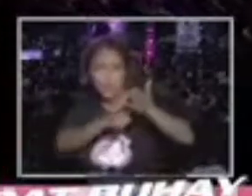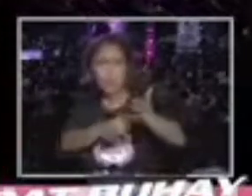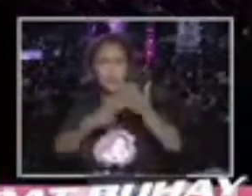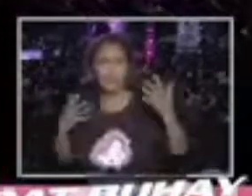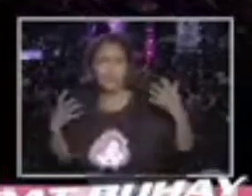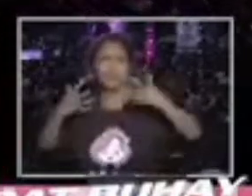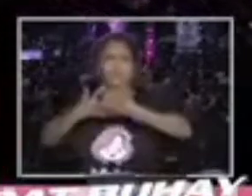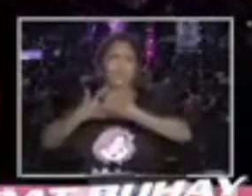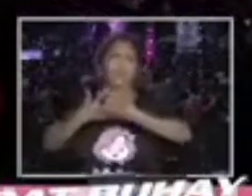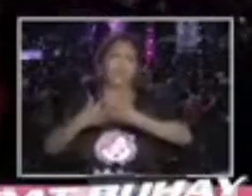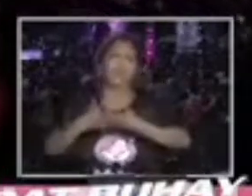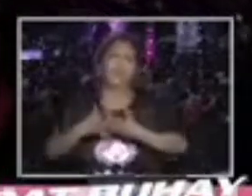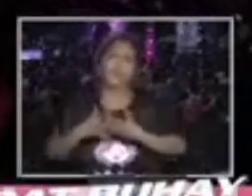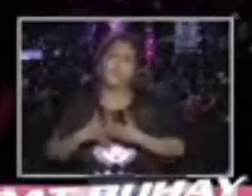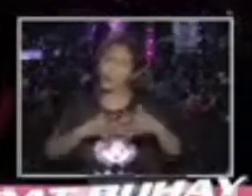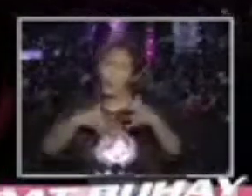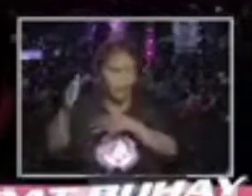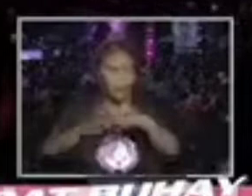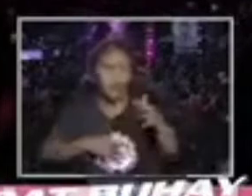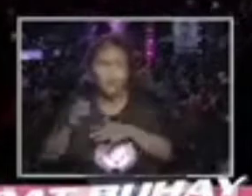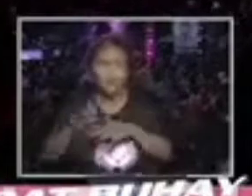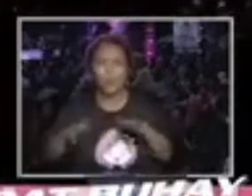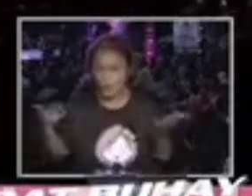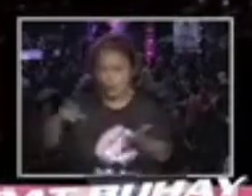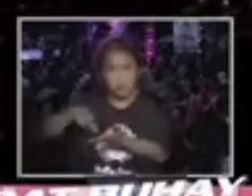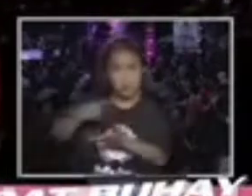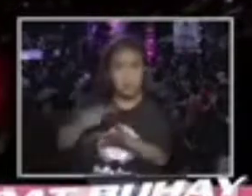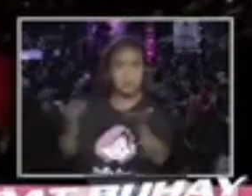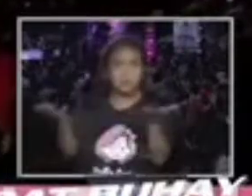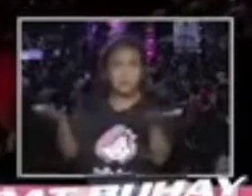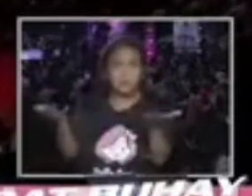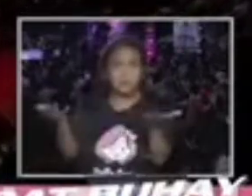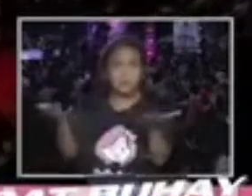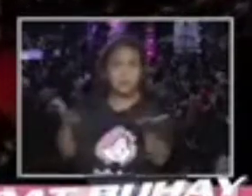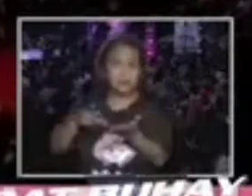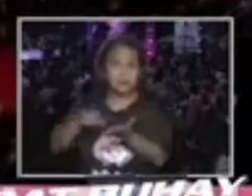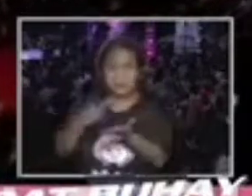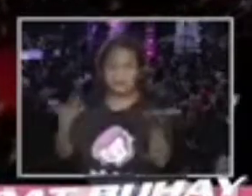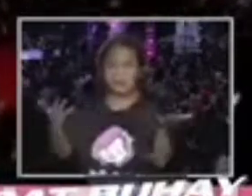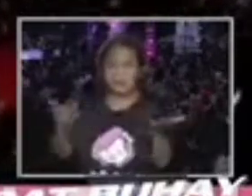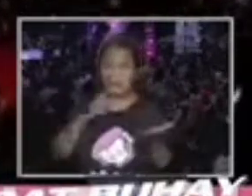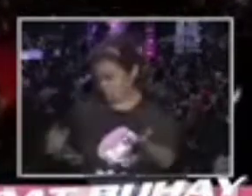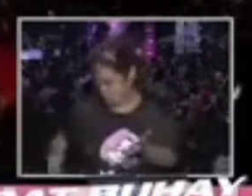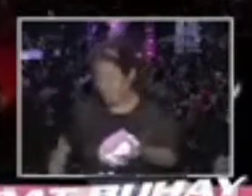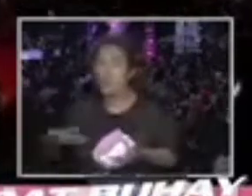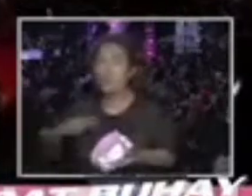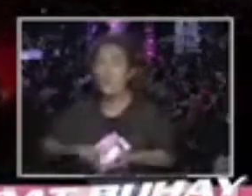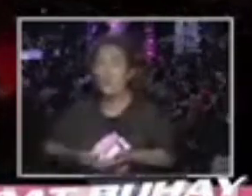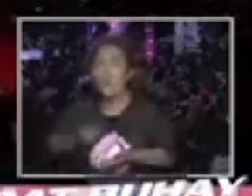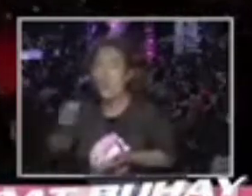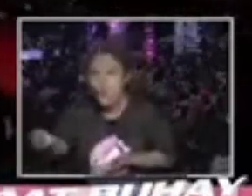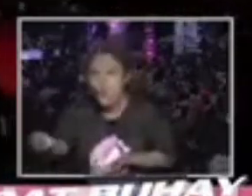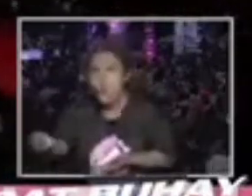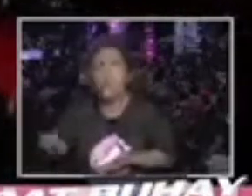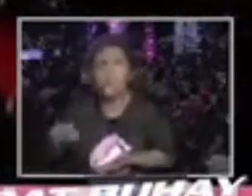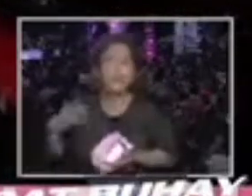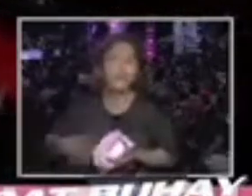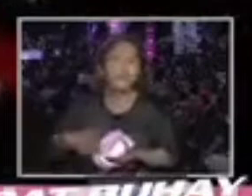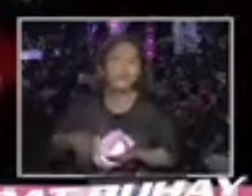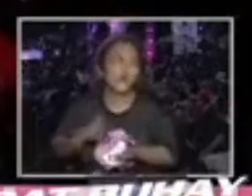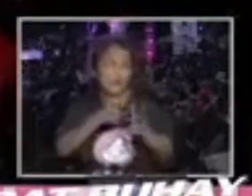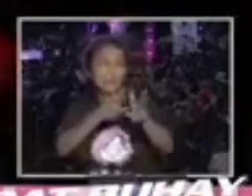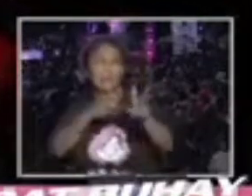pakikilahok. Kahit walang bayad, kahit abonado, kahit